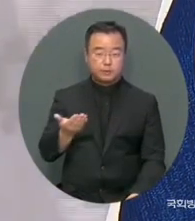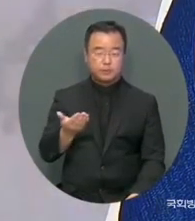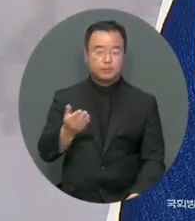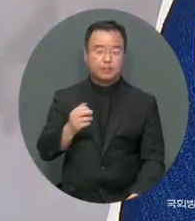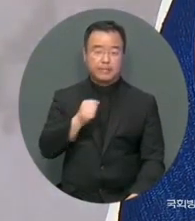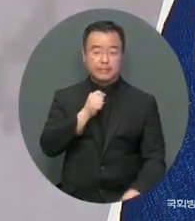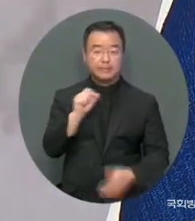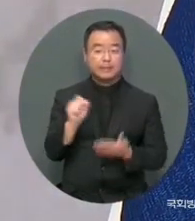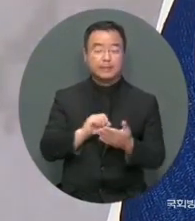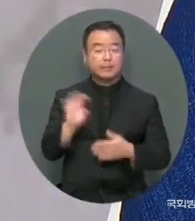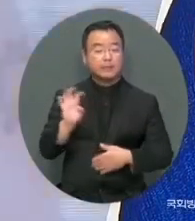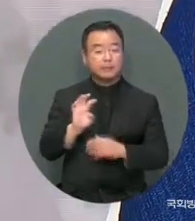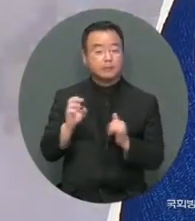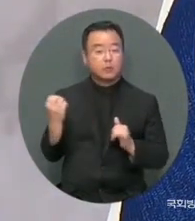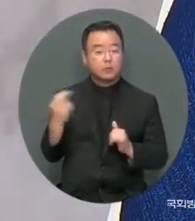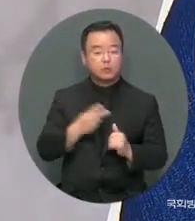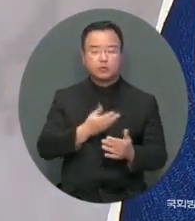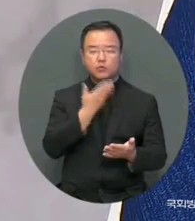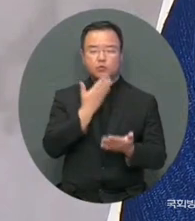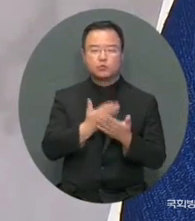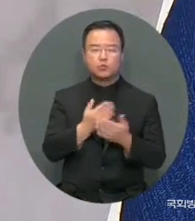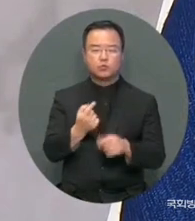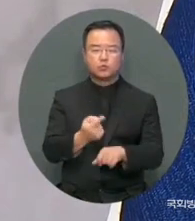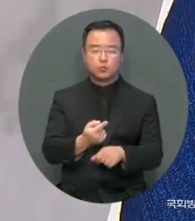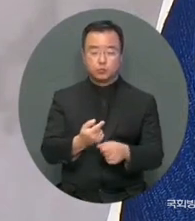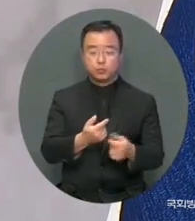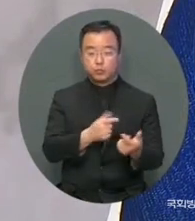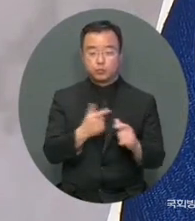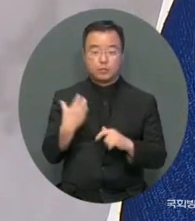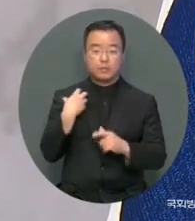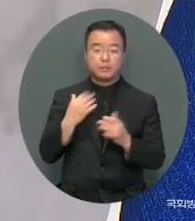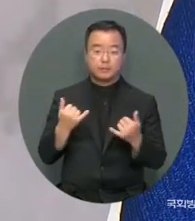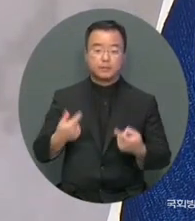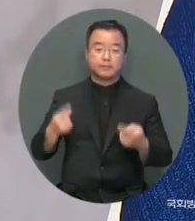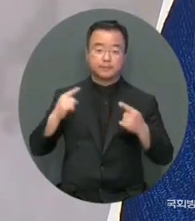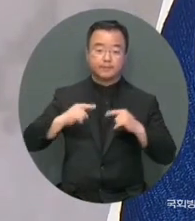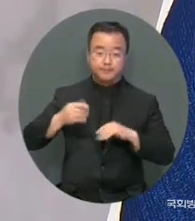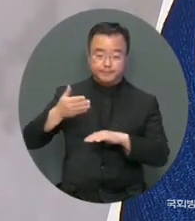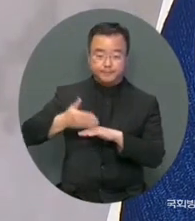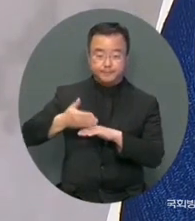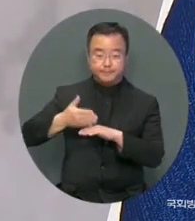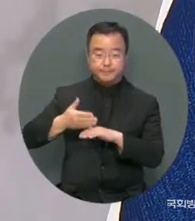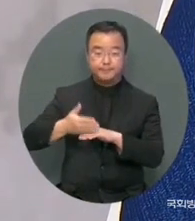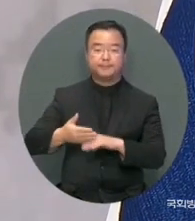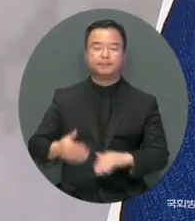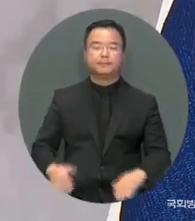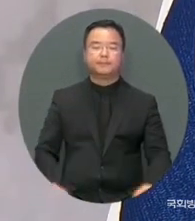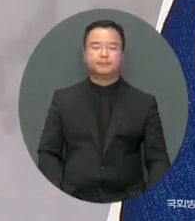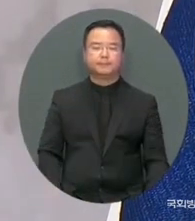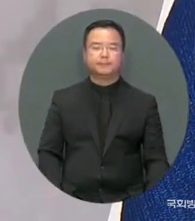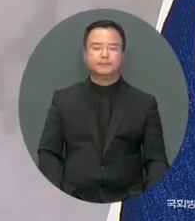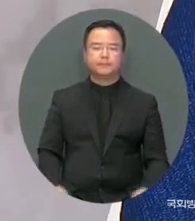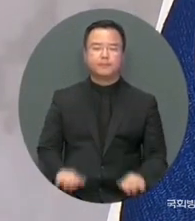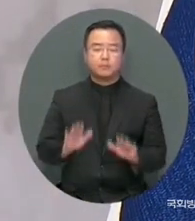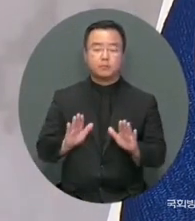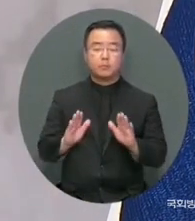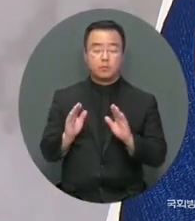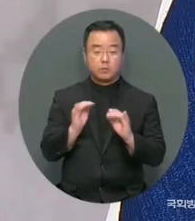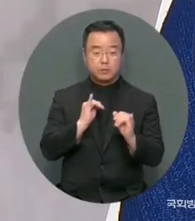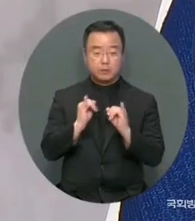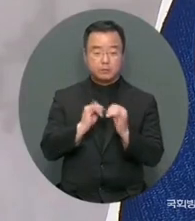분과 국회 간부분들께서 참석해 주셨습니다. 고맙습니다. 오늘